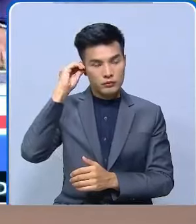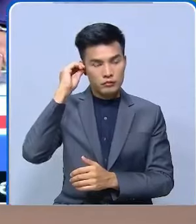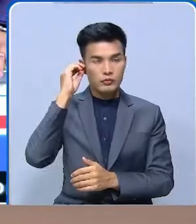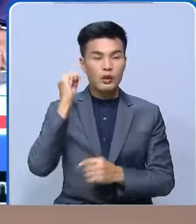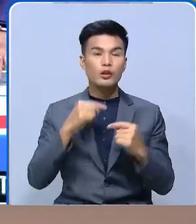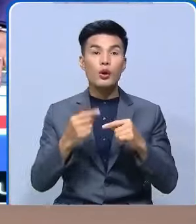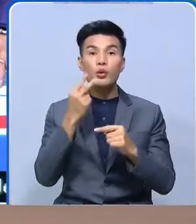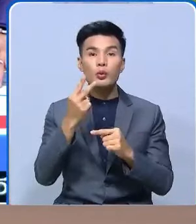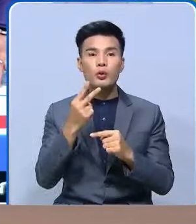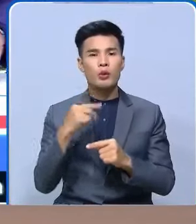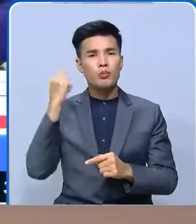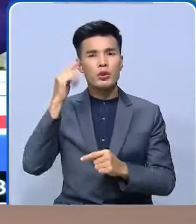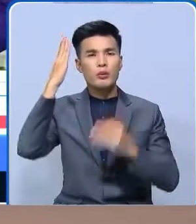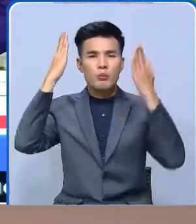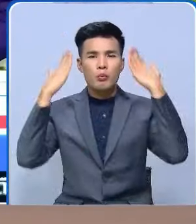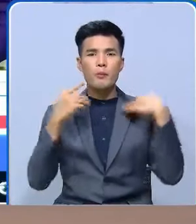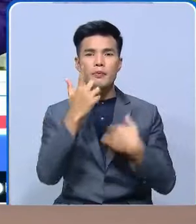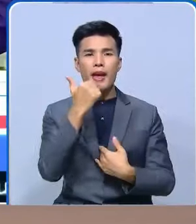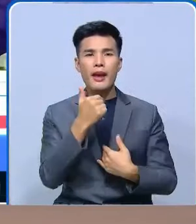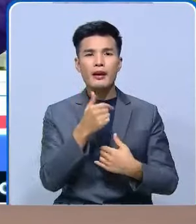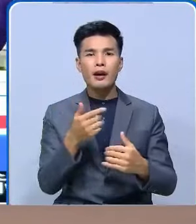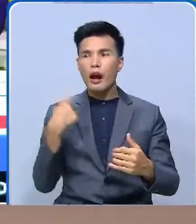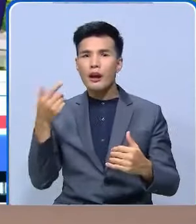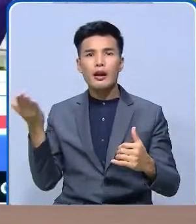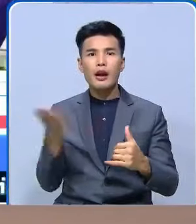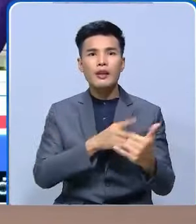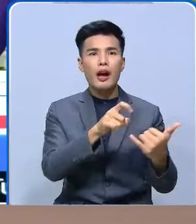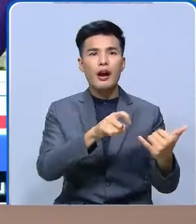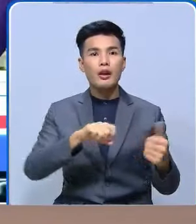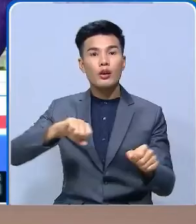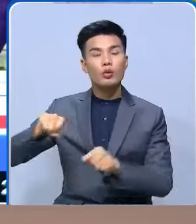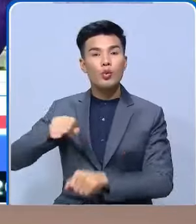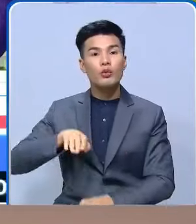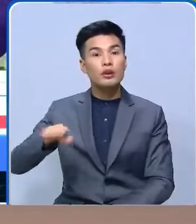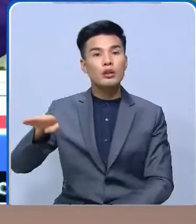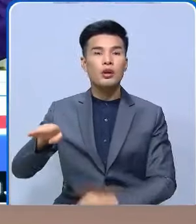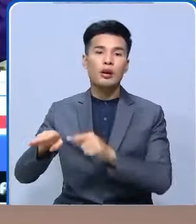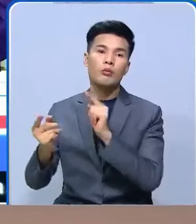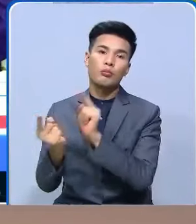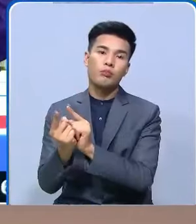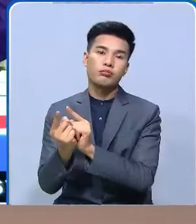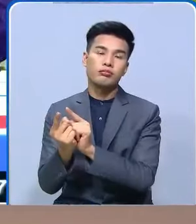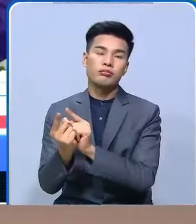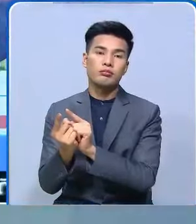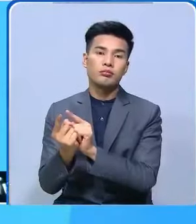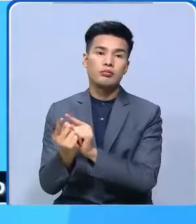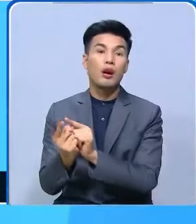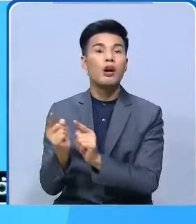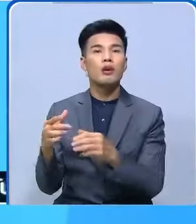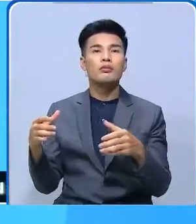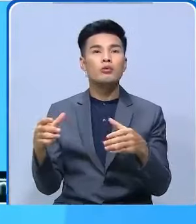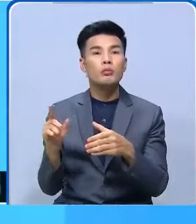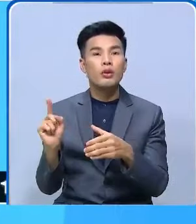มาดูคดีฆ่าสาวผมแดงกันหน่อยแม้เมื่อวานนี้ตามล่าหารถตู้กันนะสรุปเจอตัวแล้วนะก็เป็นเคส